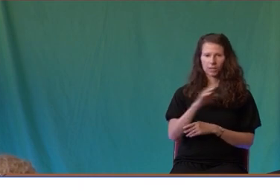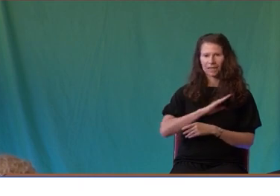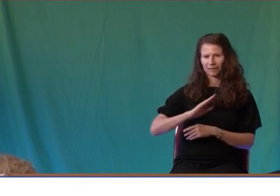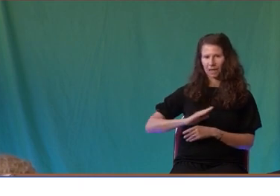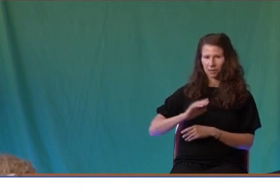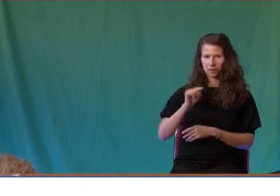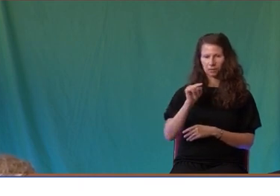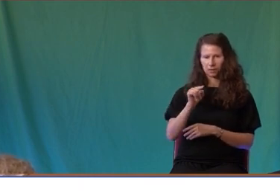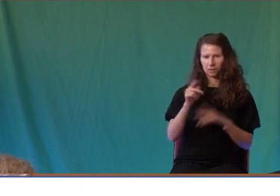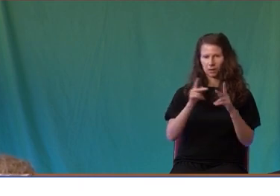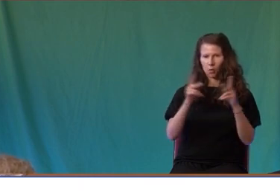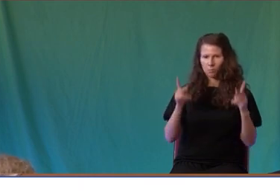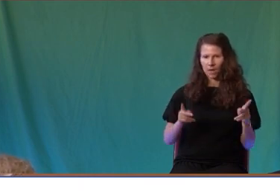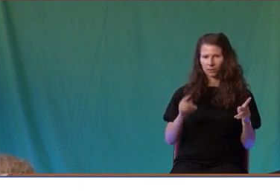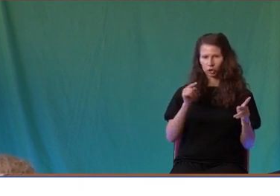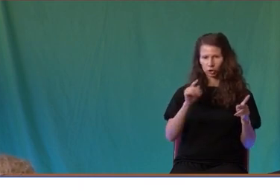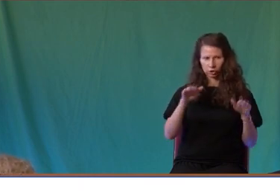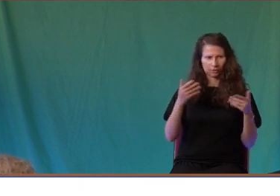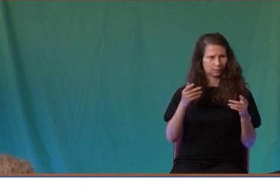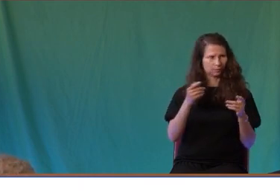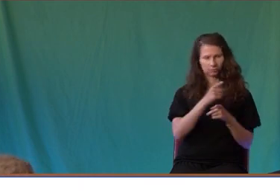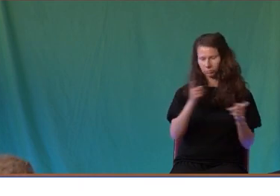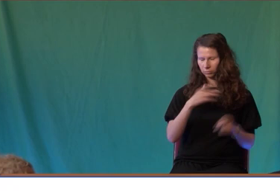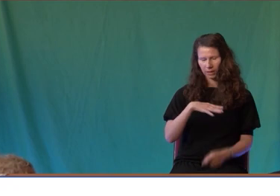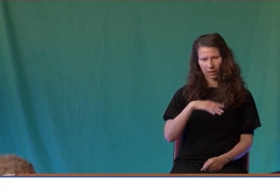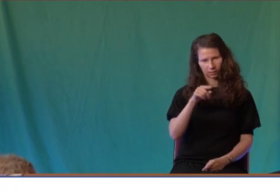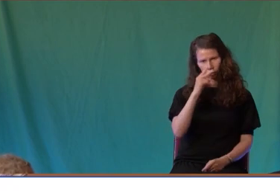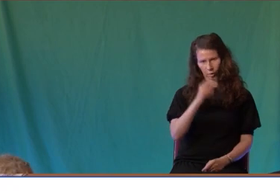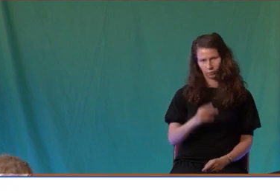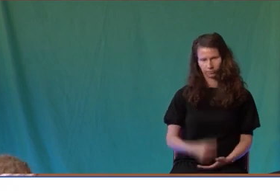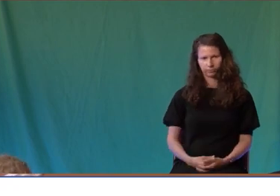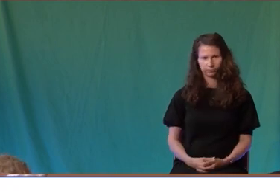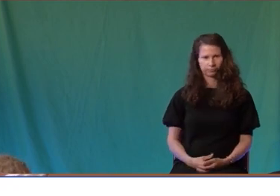und wer Interesse hat sollte die sich wirklich auch mal anschauen